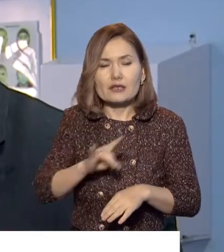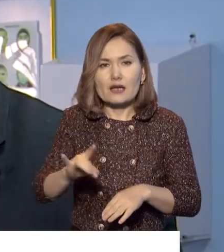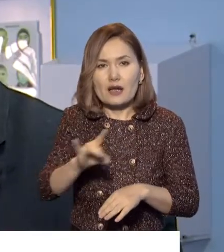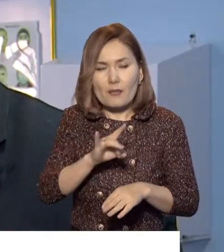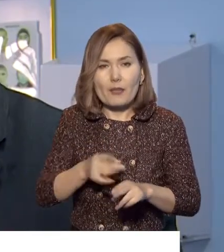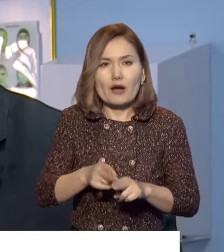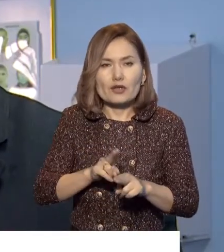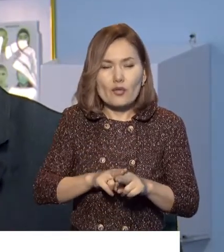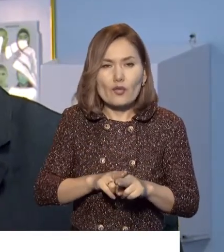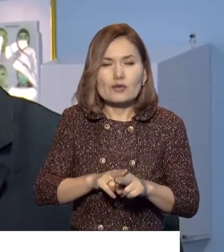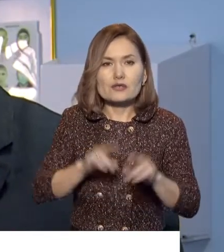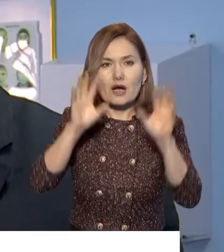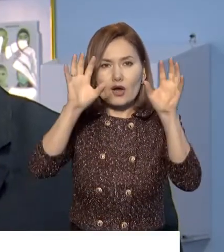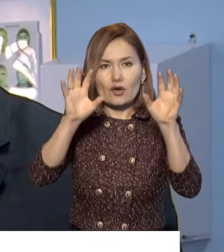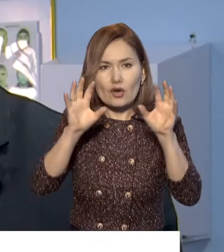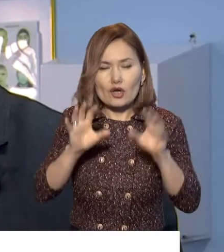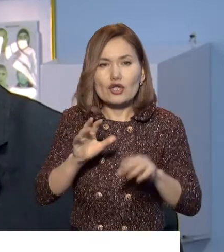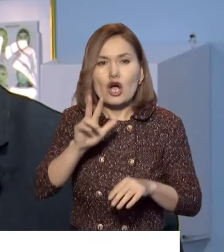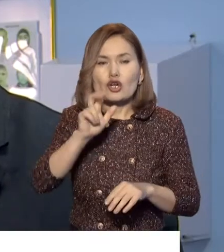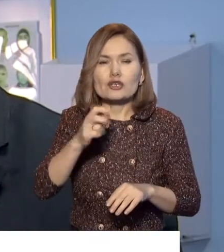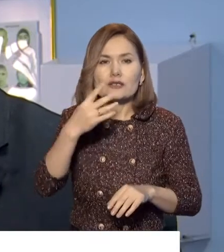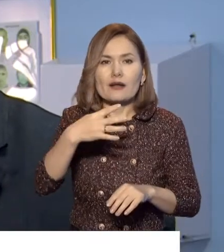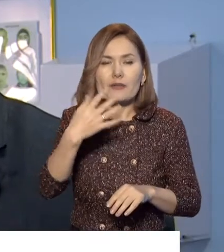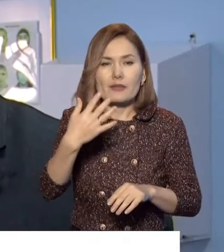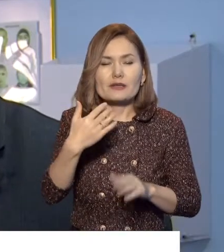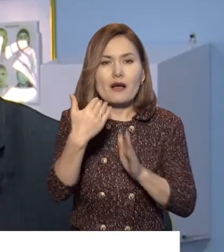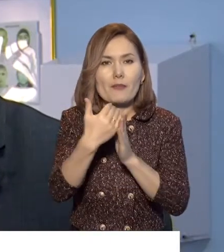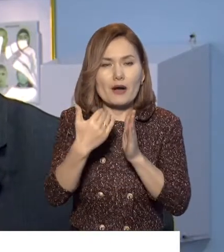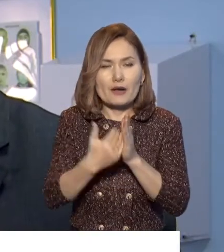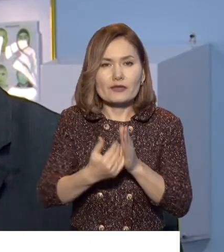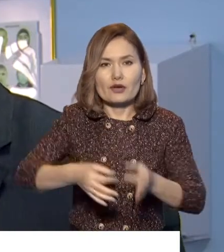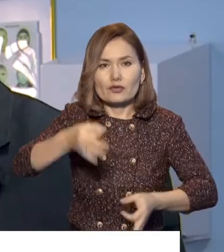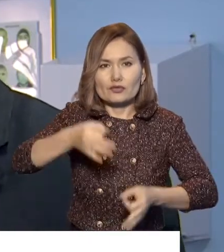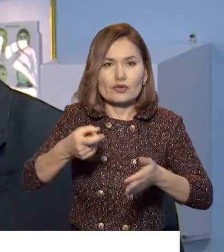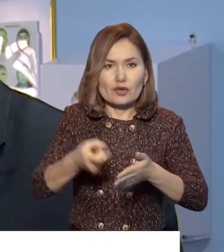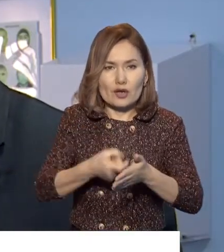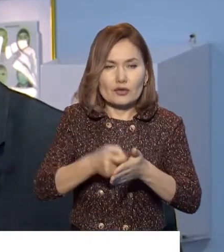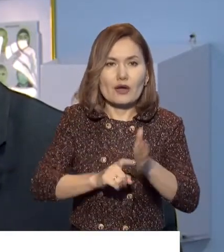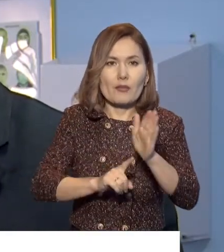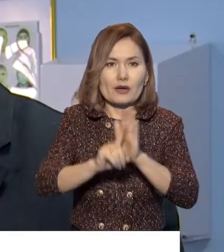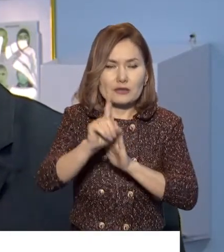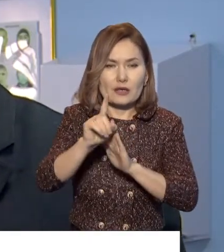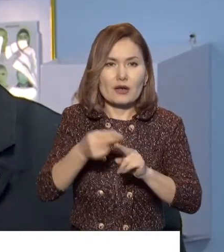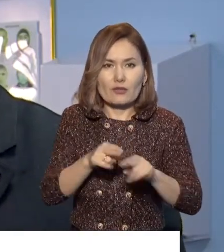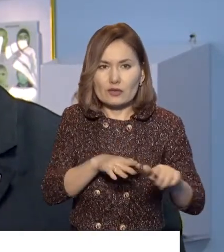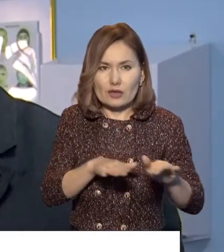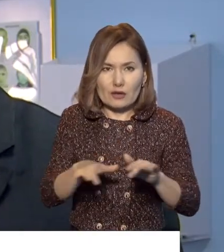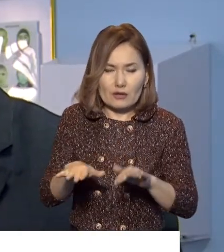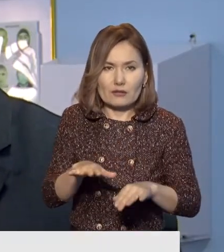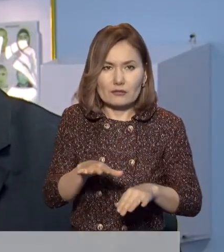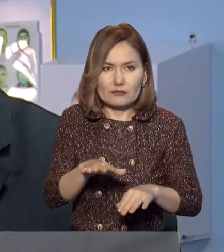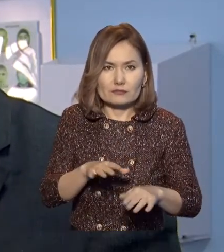қылмыстық кодексінің 345-бабы 3-бөлігі бойынша қылмыстық іс қозғалып, тергеу әрекеттері жүргізілді.